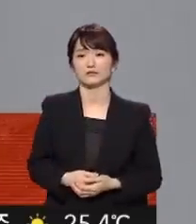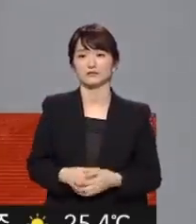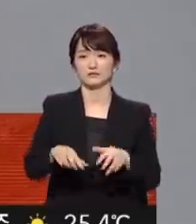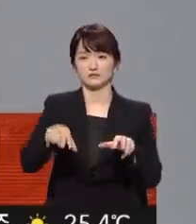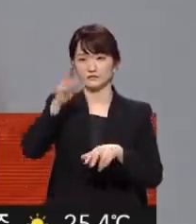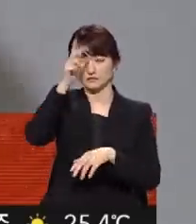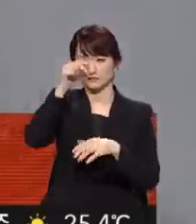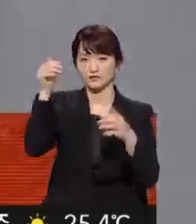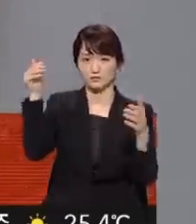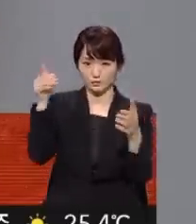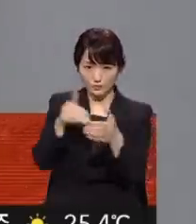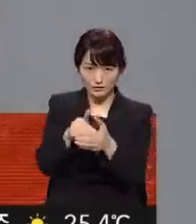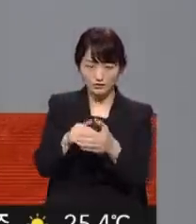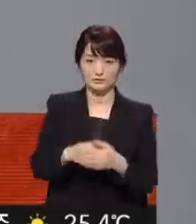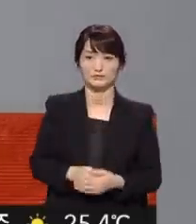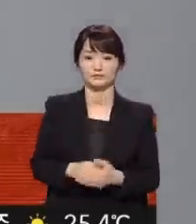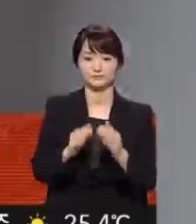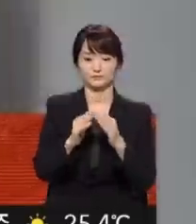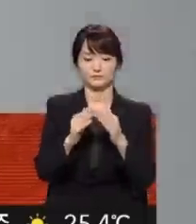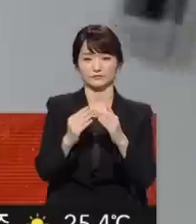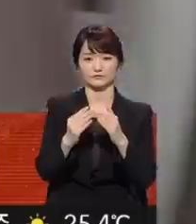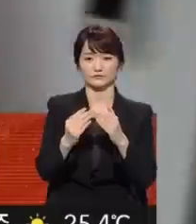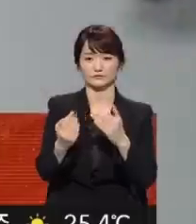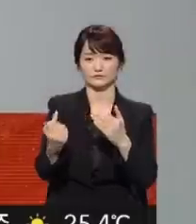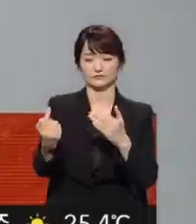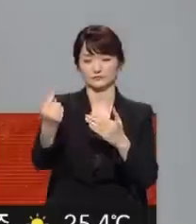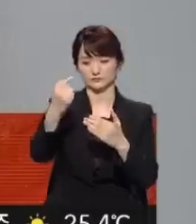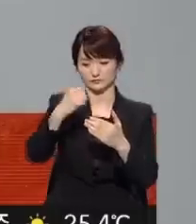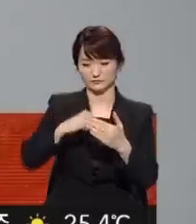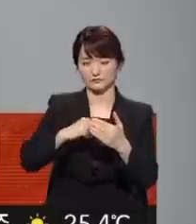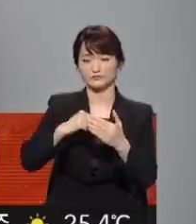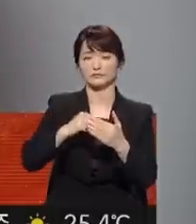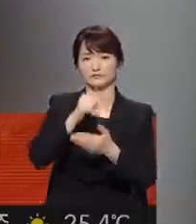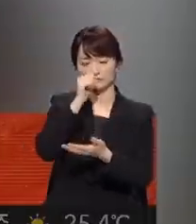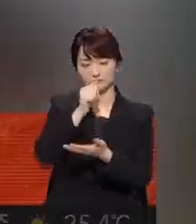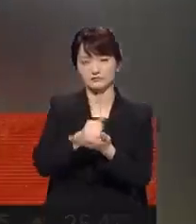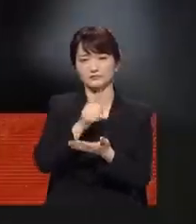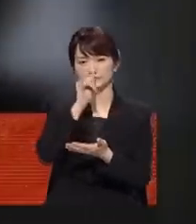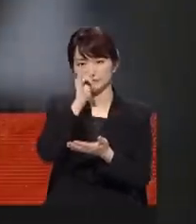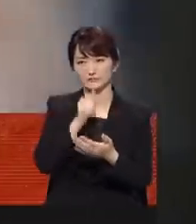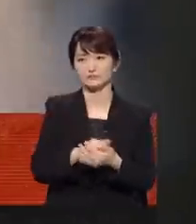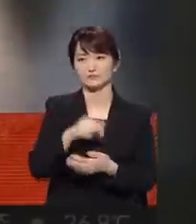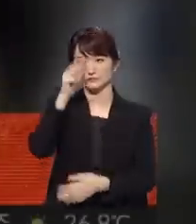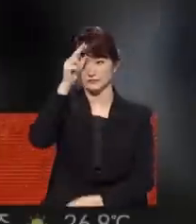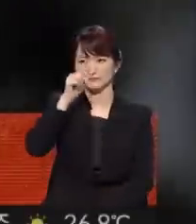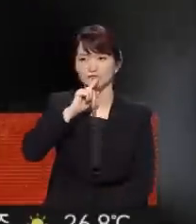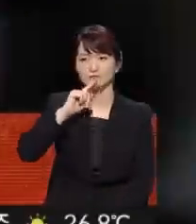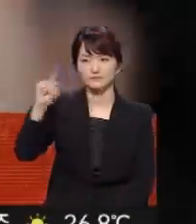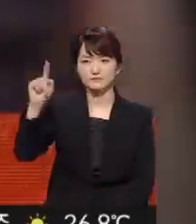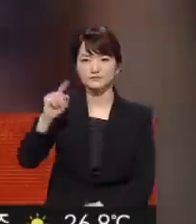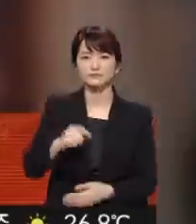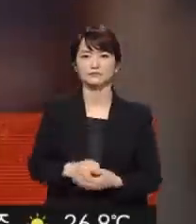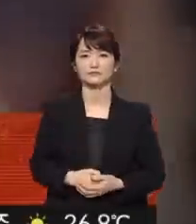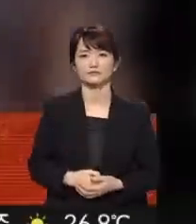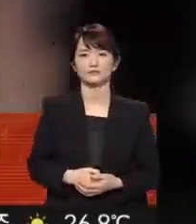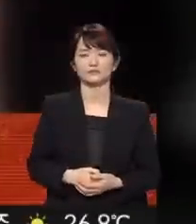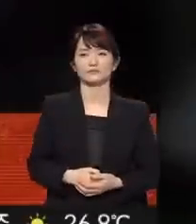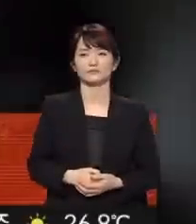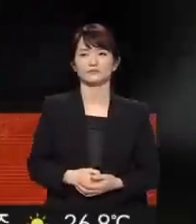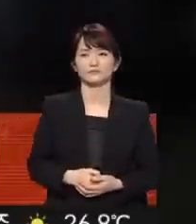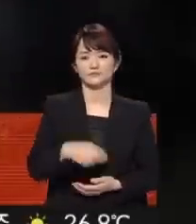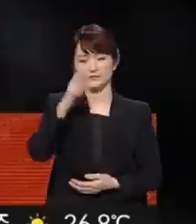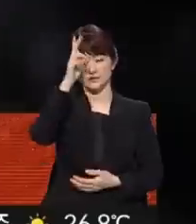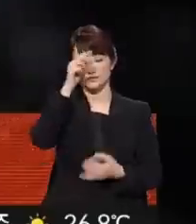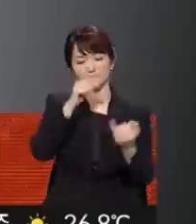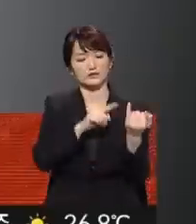네. 경찰이 와서 뭐 주거 침입죄 같은 게 될 수가 있는 상황이기 때문에 결국 이제 경찰이 신고를 했고 이 경찰이 출동을 해서